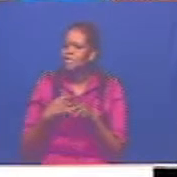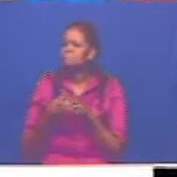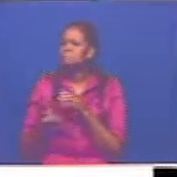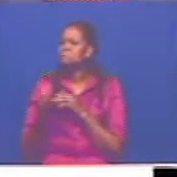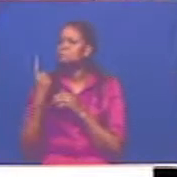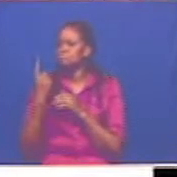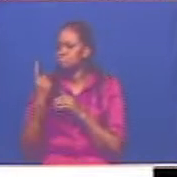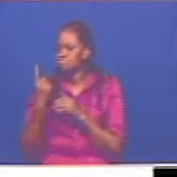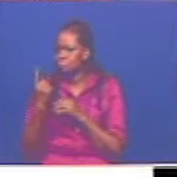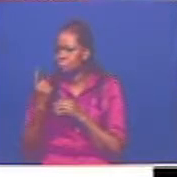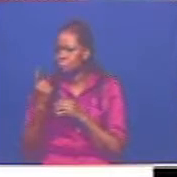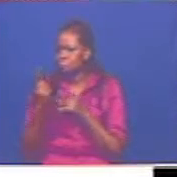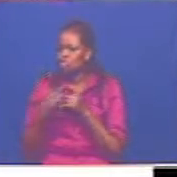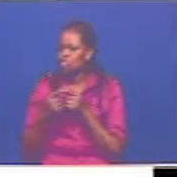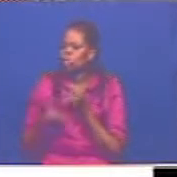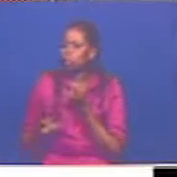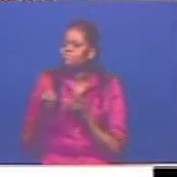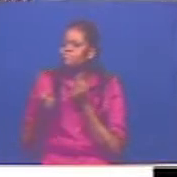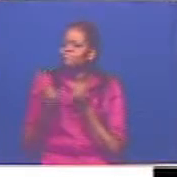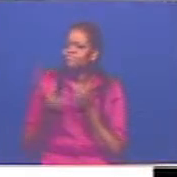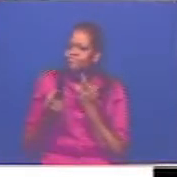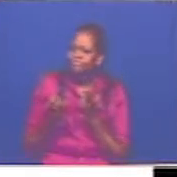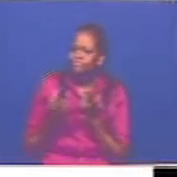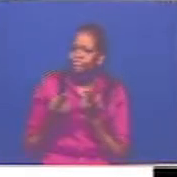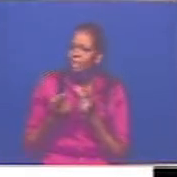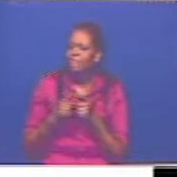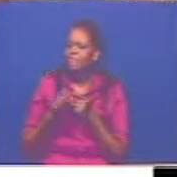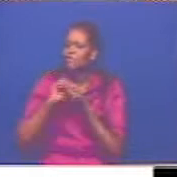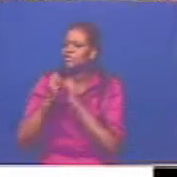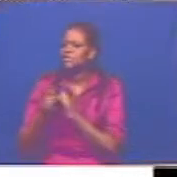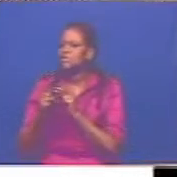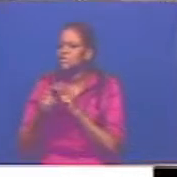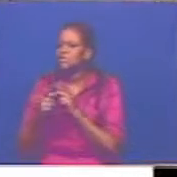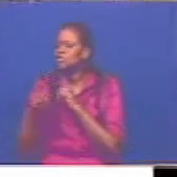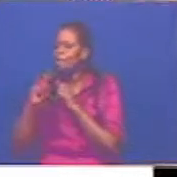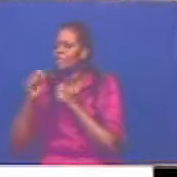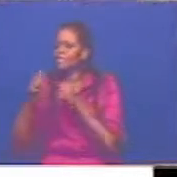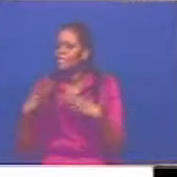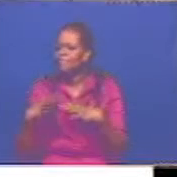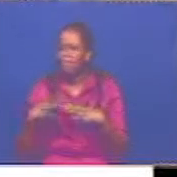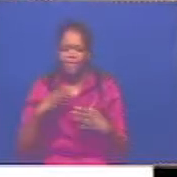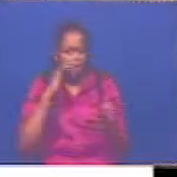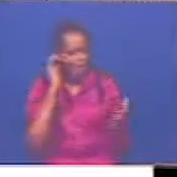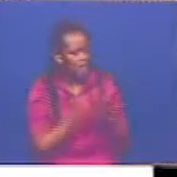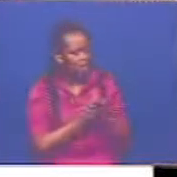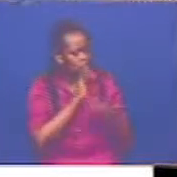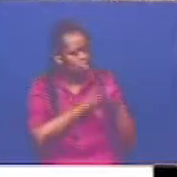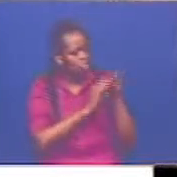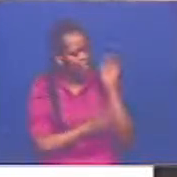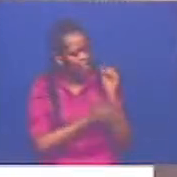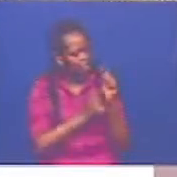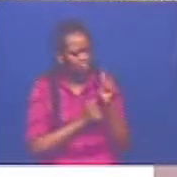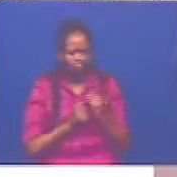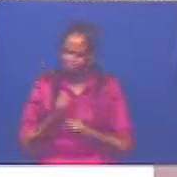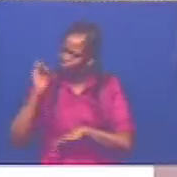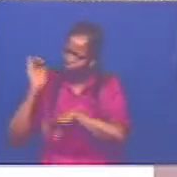nilipoangusha majanga, then hiyo airwaves ili change. Mm-hmm. Watu kuanza kuzungumzia wasanii wao sasa. So you believe it was a good thing? Exactly.